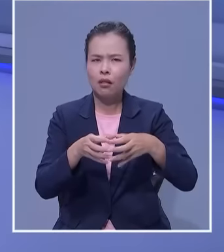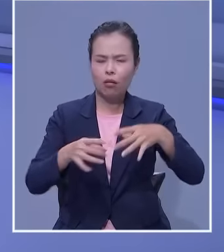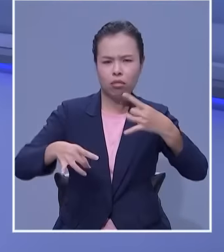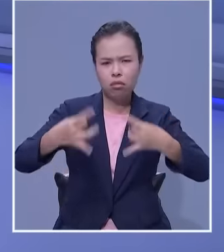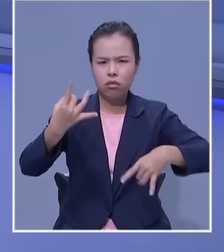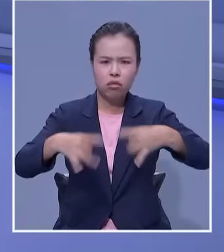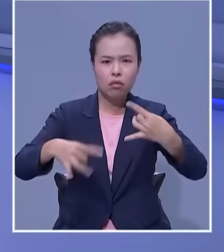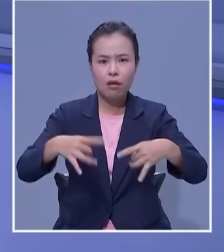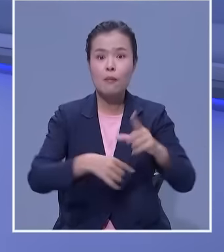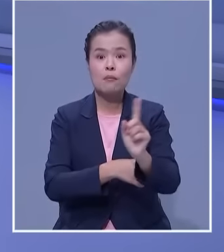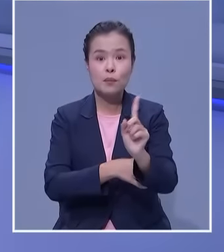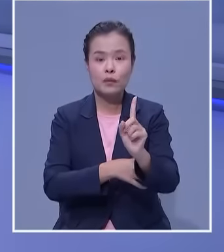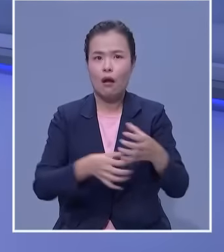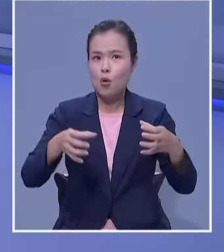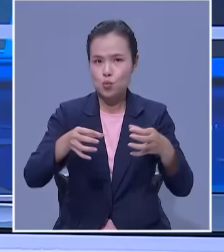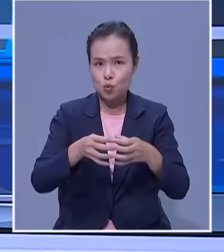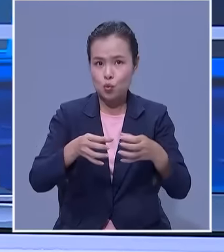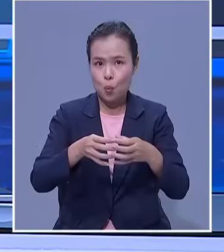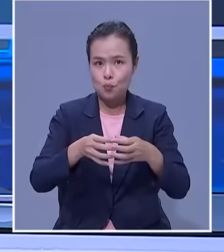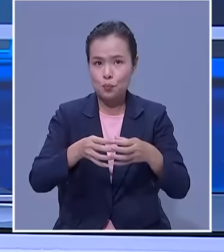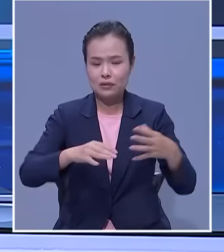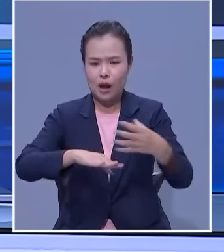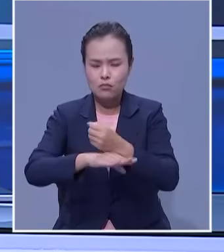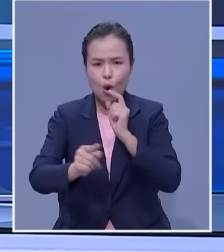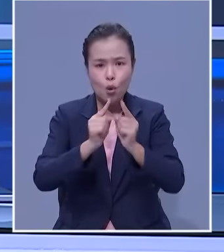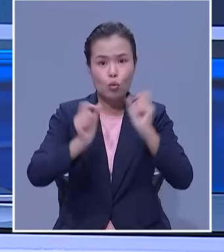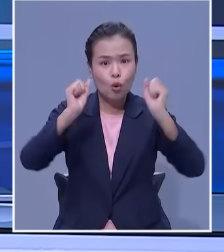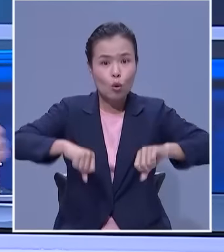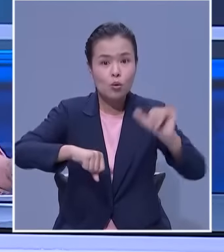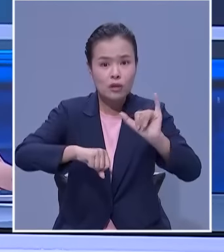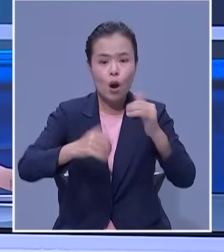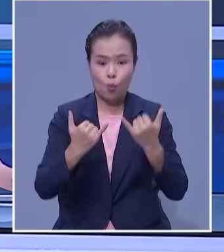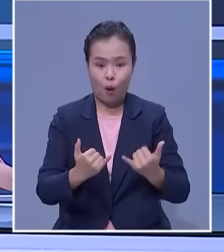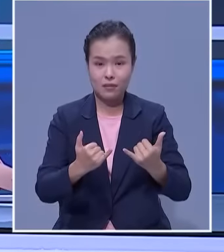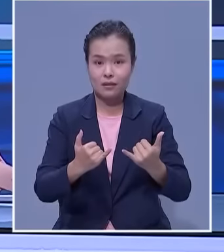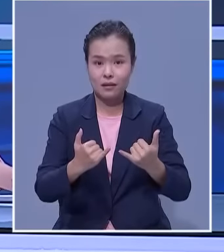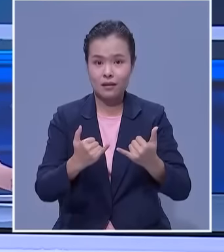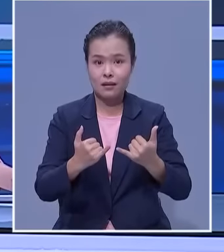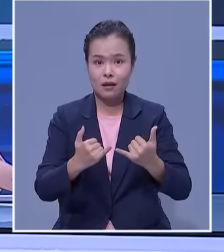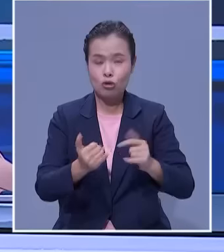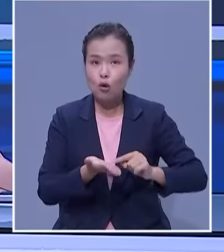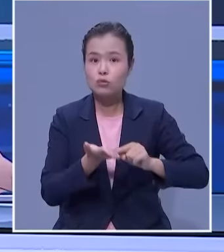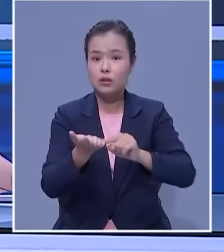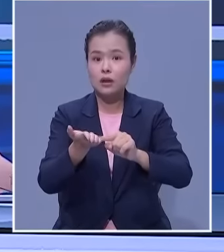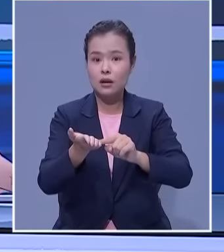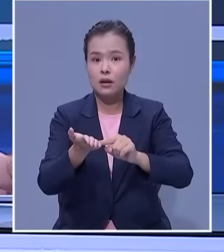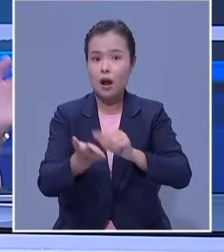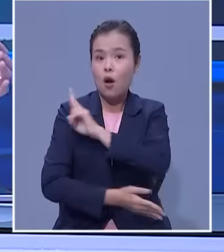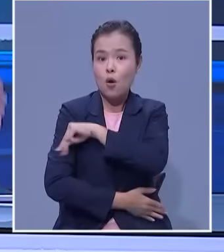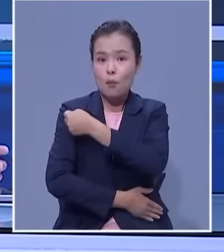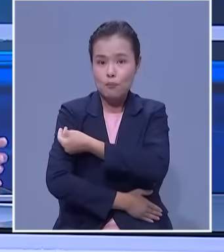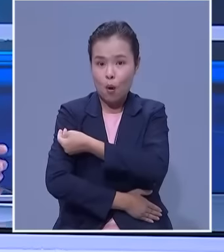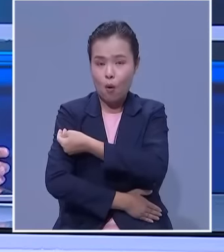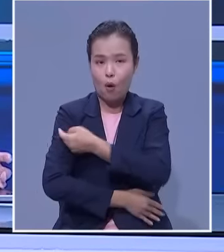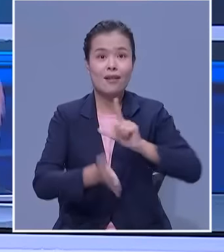เพราะบางพรรยังไม่สามารถตกลงกันได้จริงๆวันเนี้ยกำหนดการคือต้องส่งรายชื่อให้คุณหมอมิ้งแล้วนะเป็นรายชื่อที่จะ